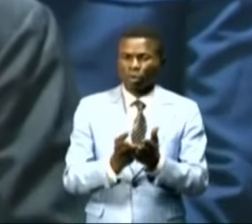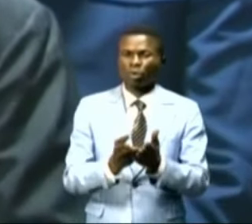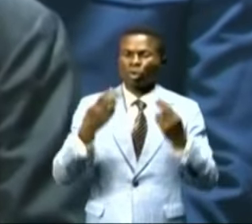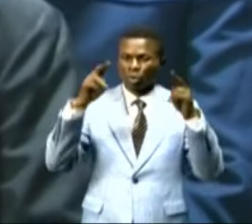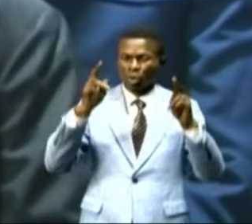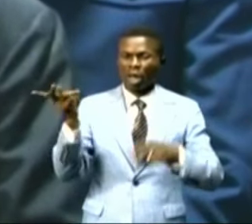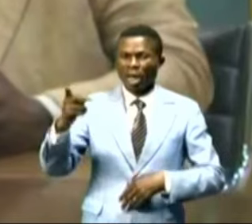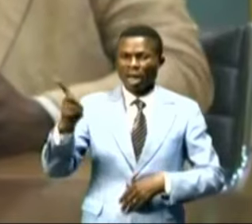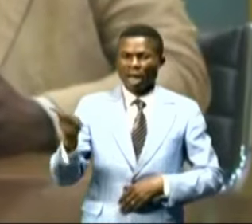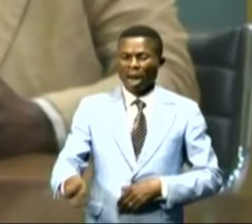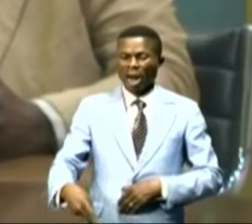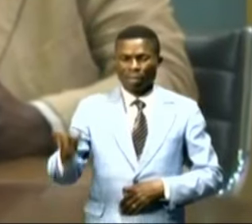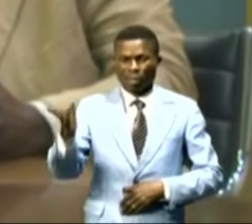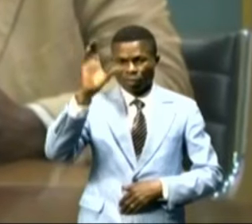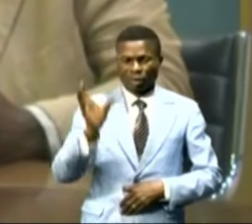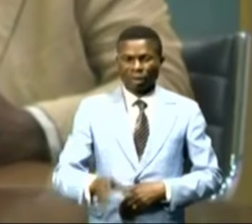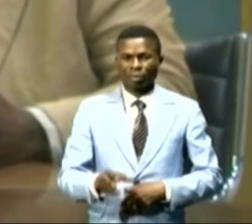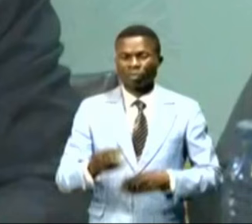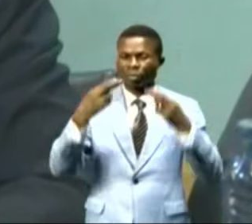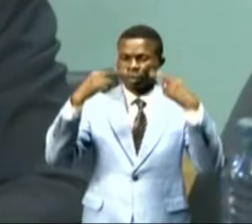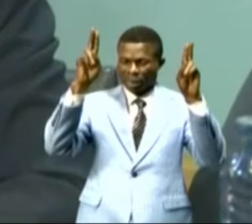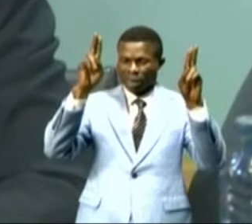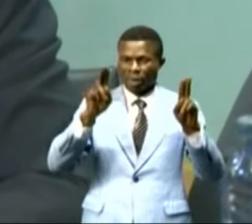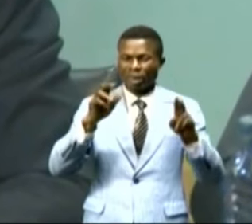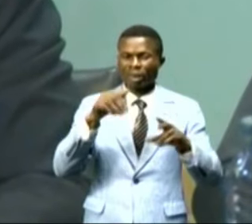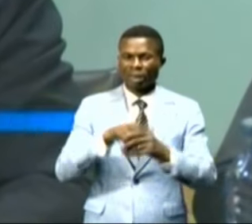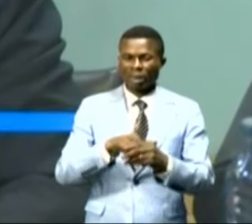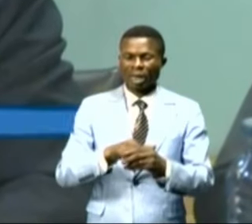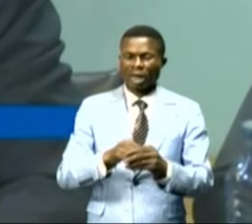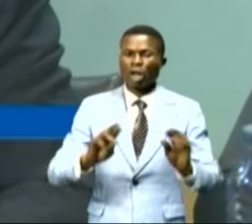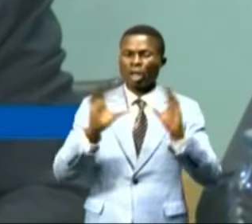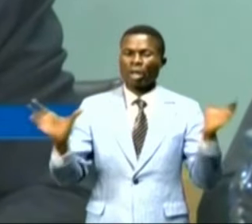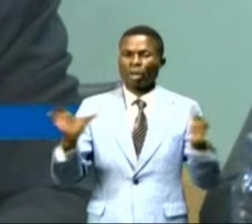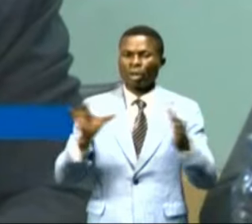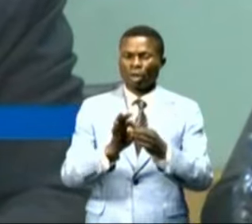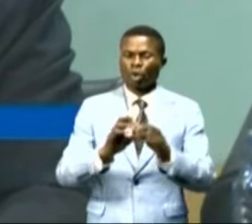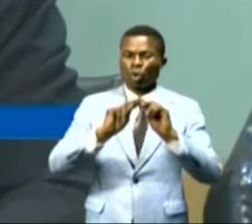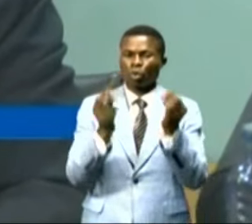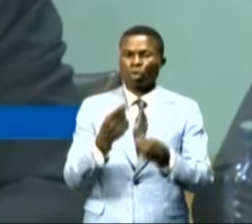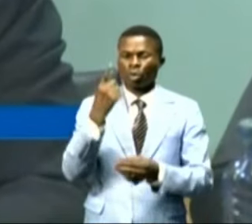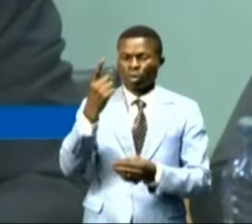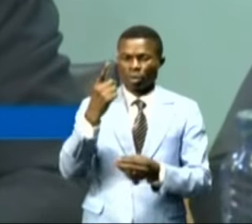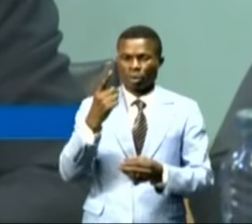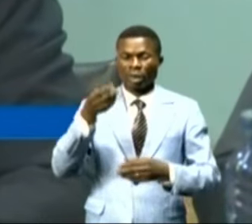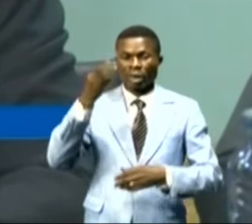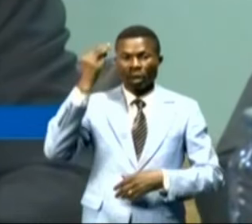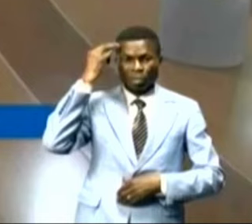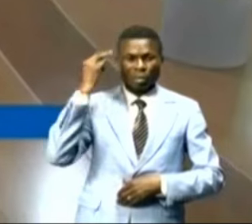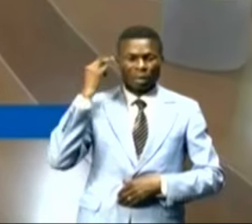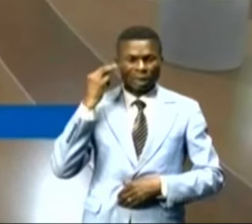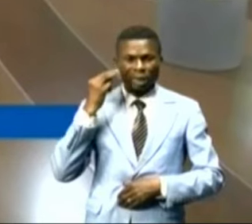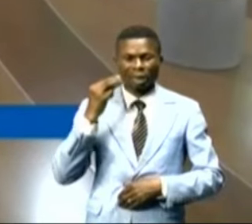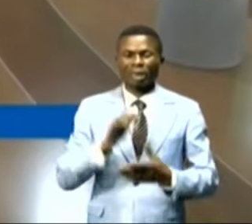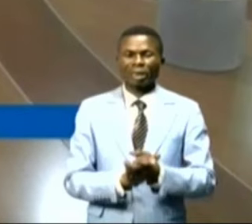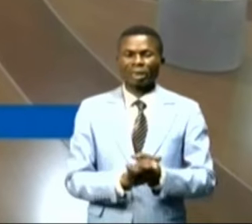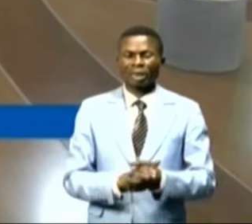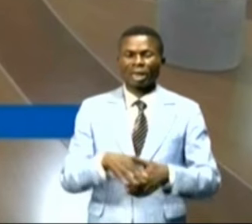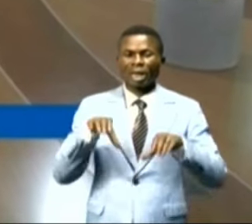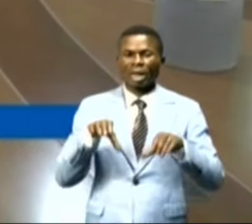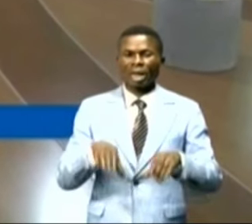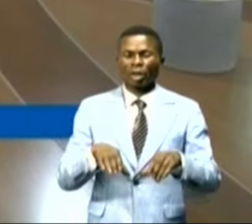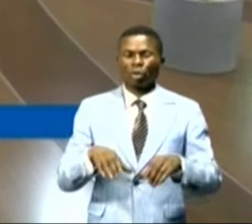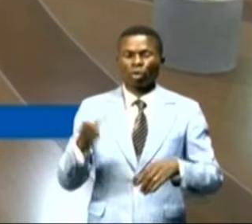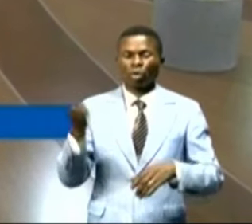qui est honoré. La réussite étant dans la synergie de la collectivité, le patron de l'économie congolaise ne peut que compter